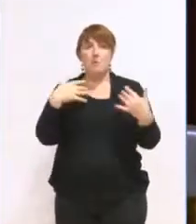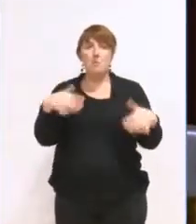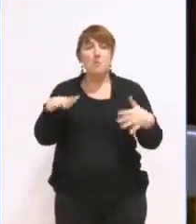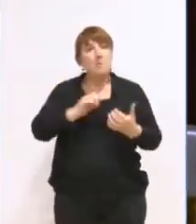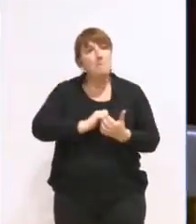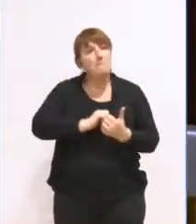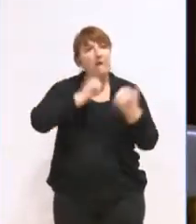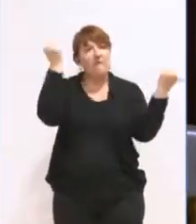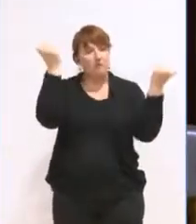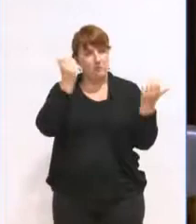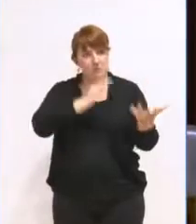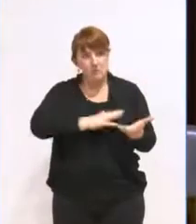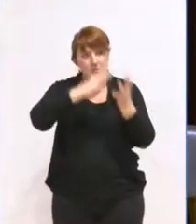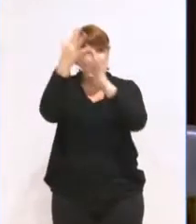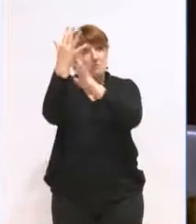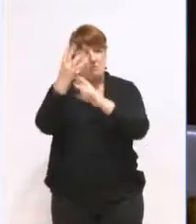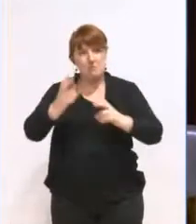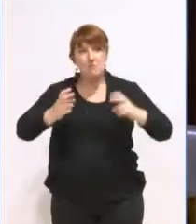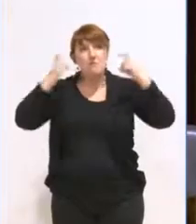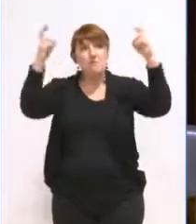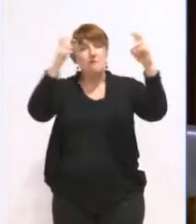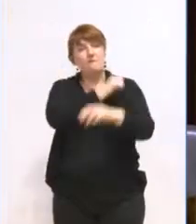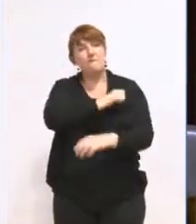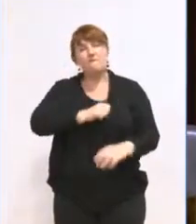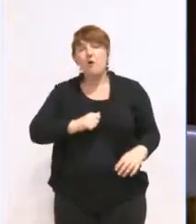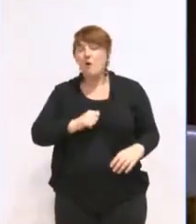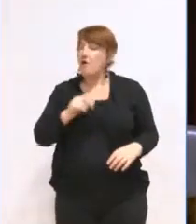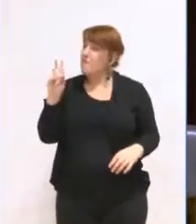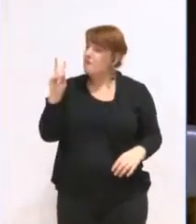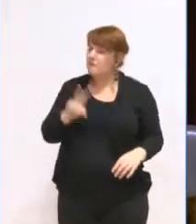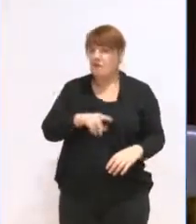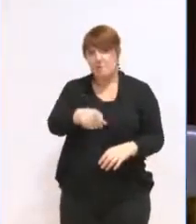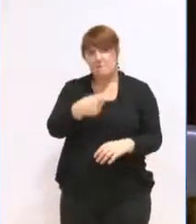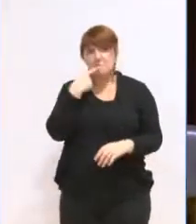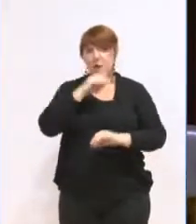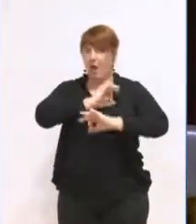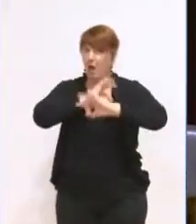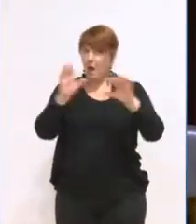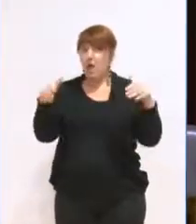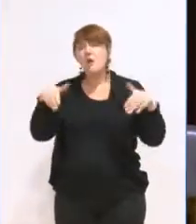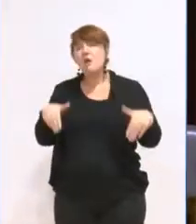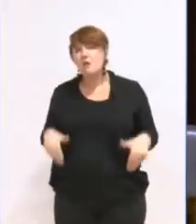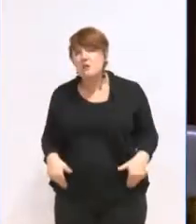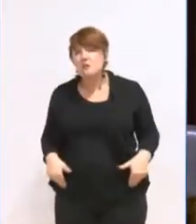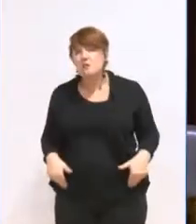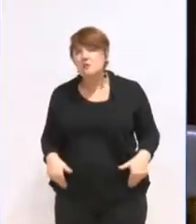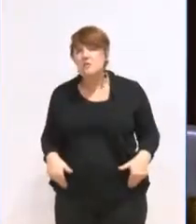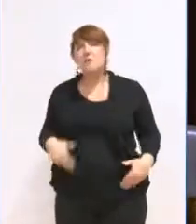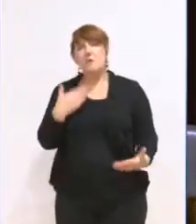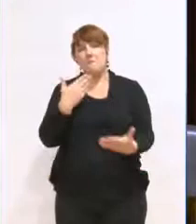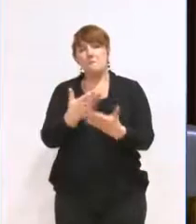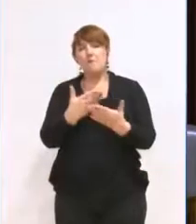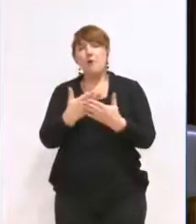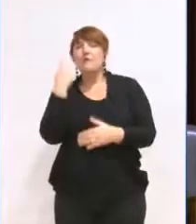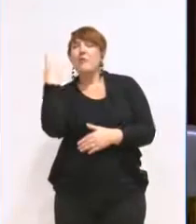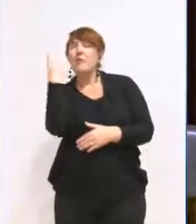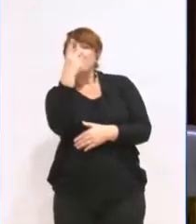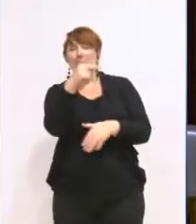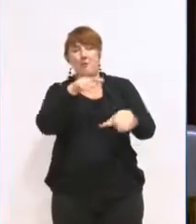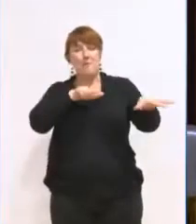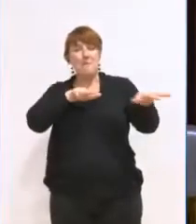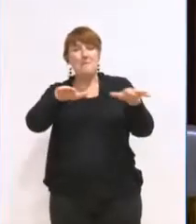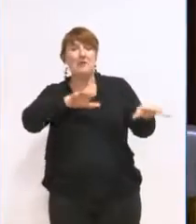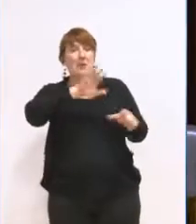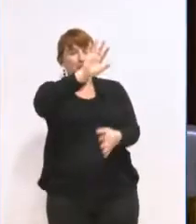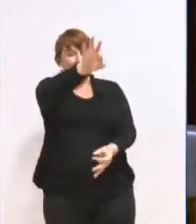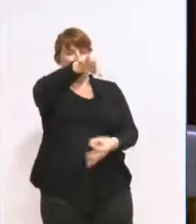considérables, relève pour le moins d'une façon de présenter les choses qui ne correspond pas au